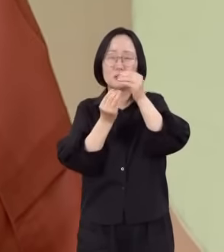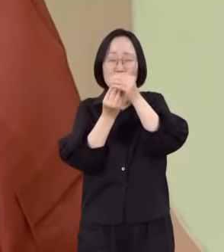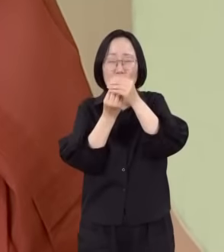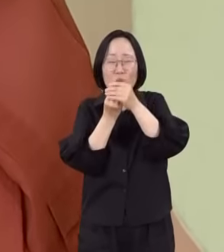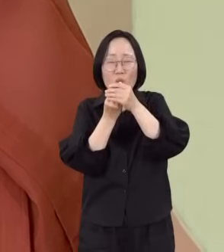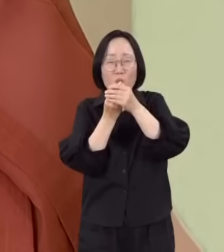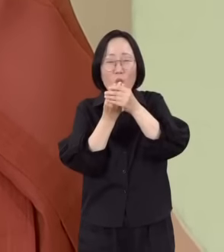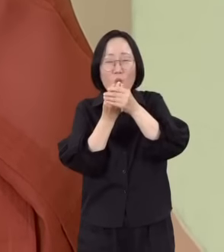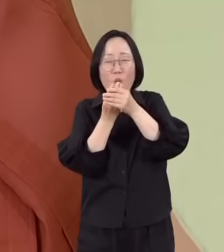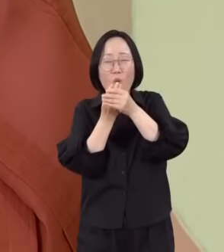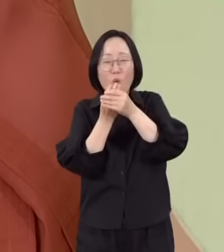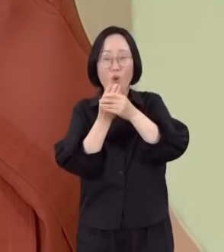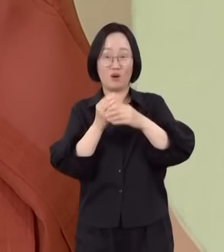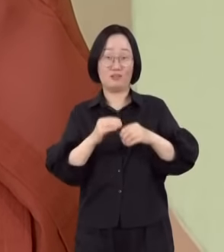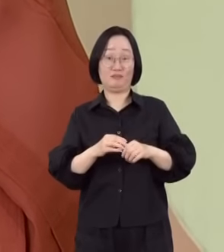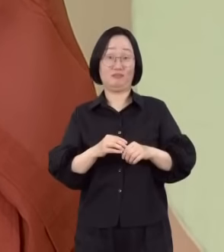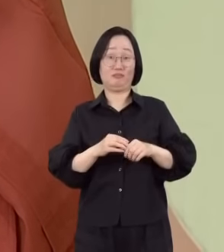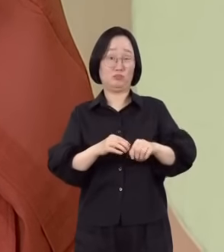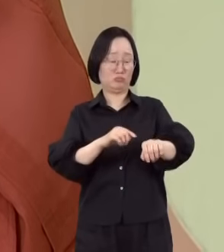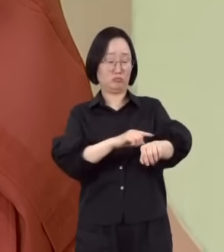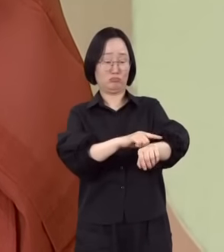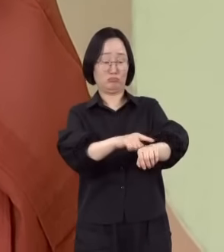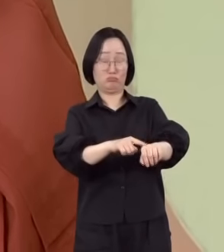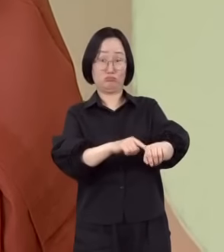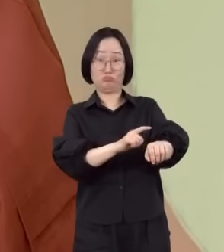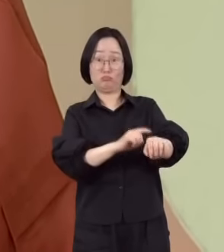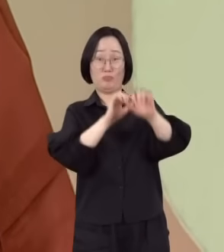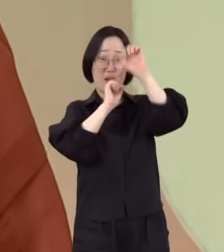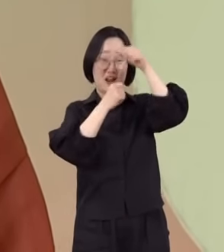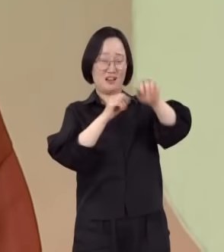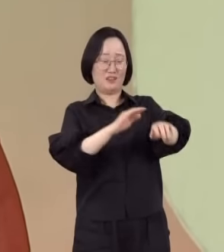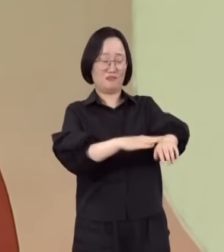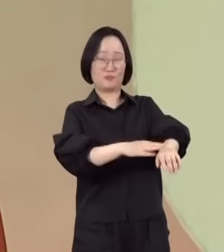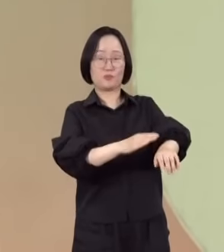시작하더니 주의깊게 관찰하던 의사가